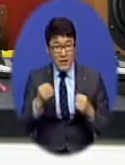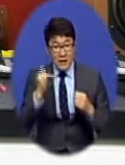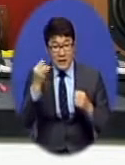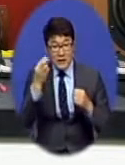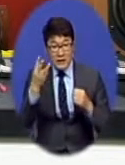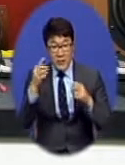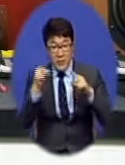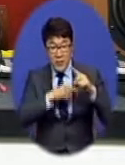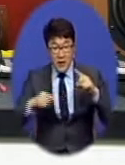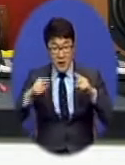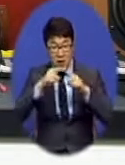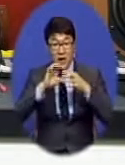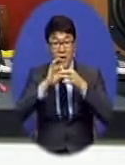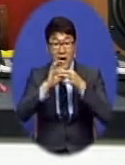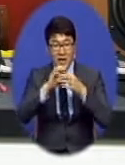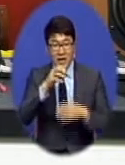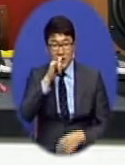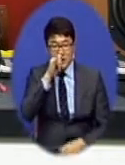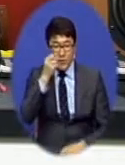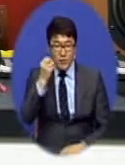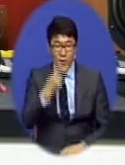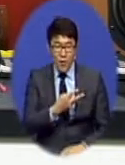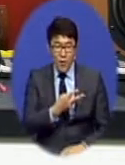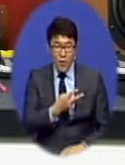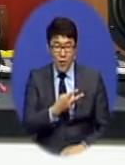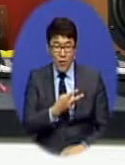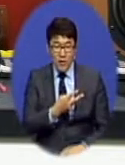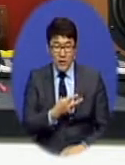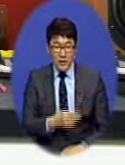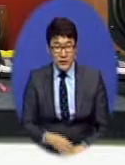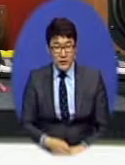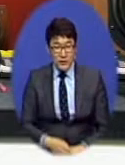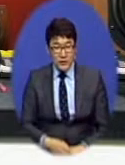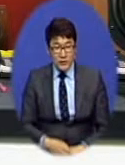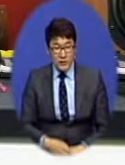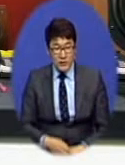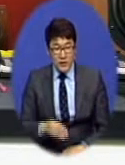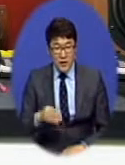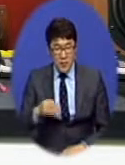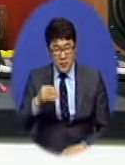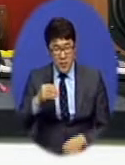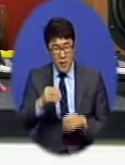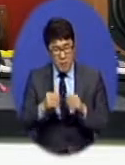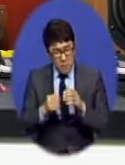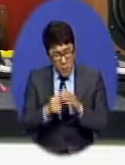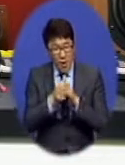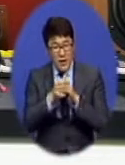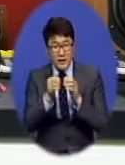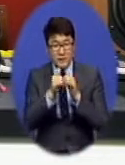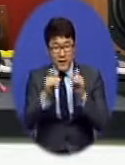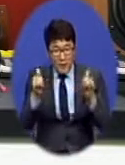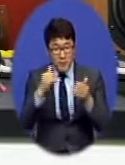삼각관계라든가. 삼각관계? 예, 예. 뭐, 듀엠이, 뭐, 이거, 벨란 사람, 뭐, 그런 거. 아, 그래요?